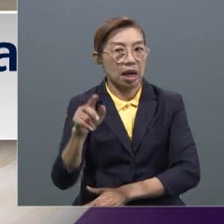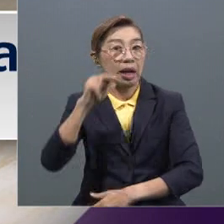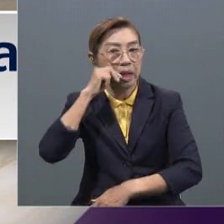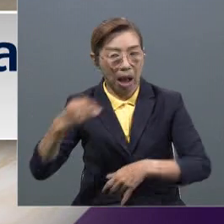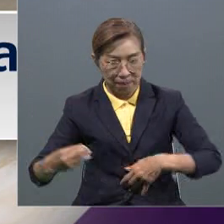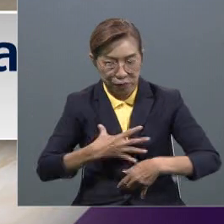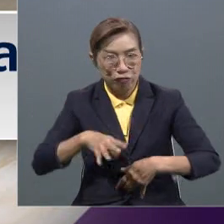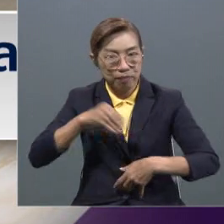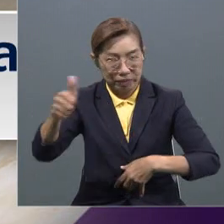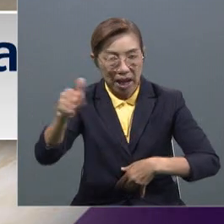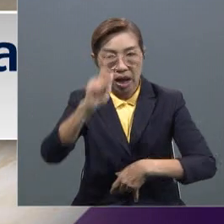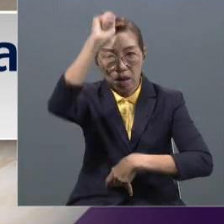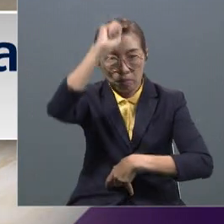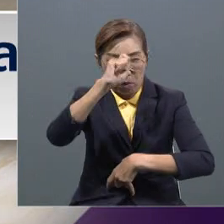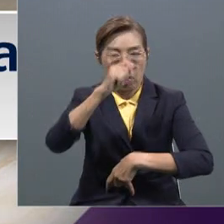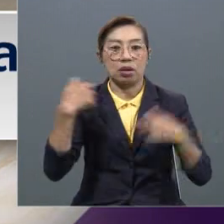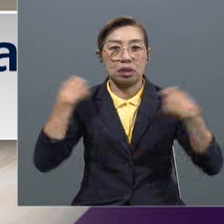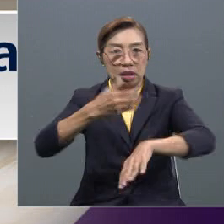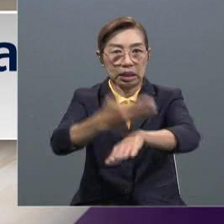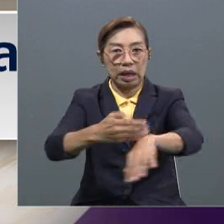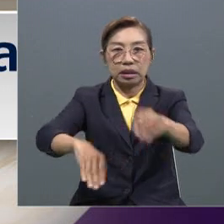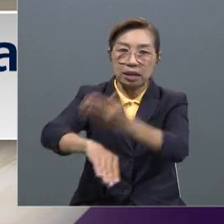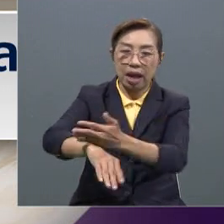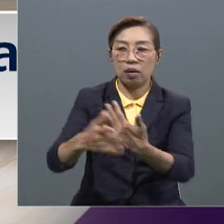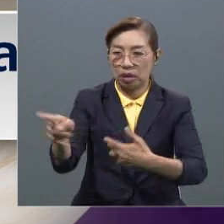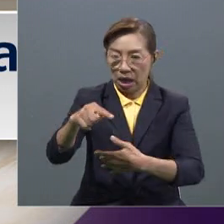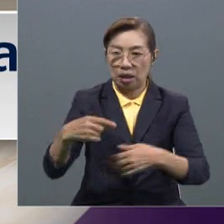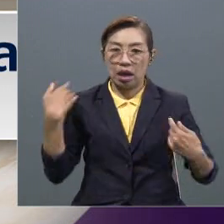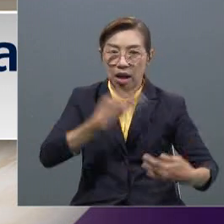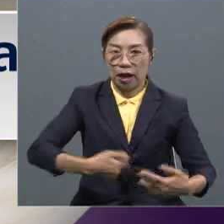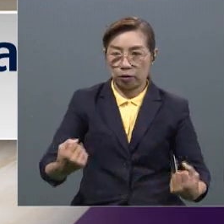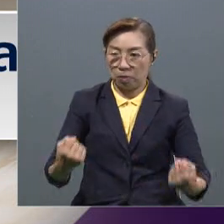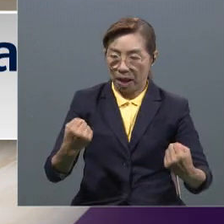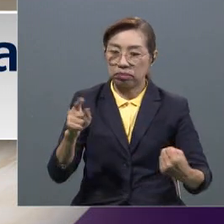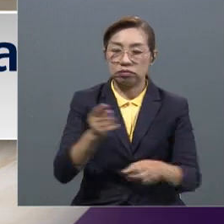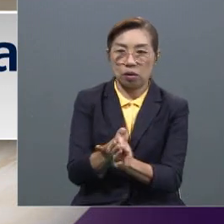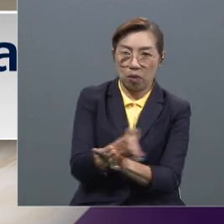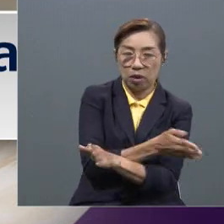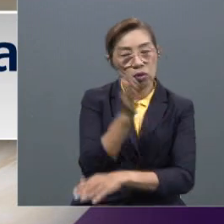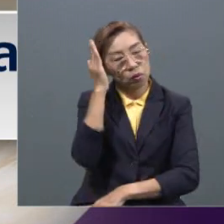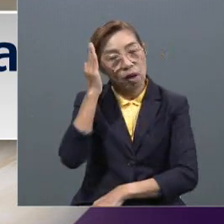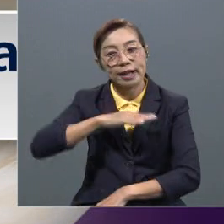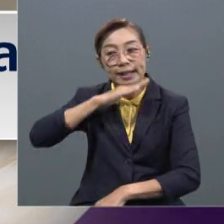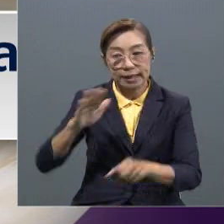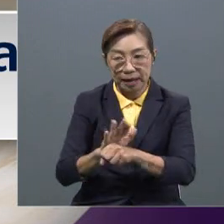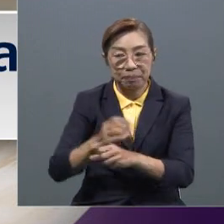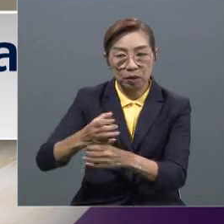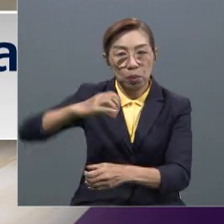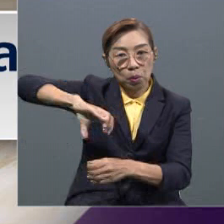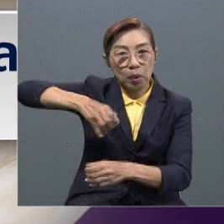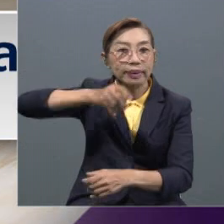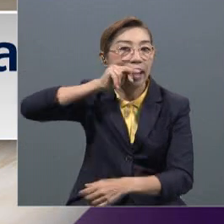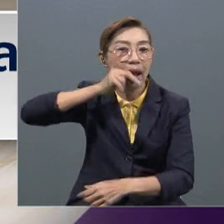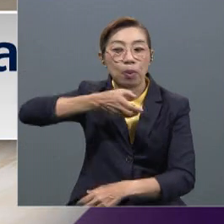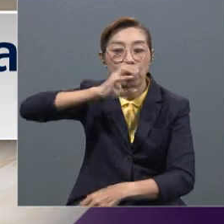น้ำได้หมวกเสื้อแขนยาวและอุปกรณ์กันแดดเตรียมร่างกายโดยการพักผ่อนให้เพียงพอและกระบอกน้ำหรือขวดน้ำ